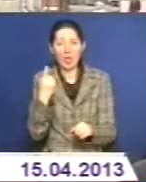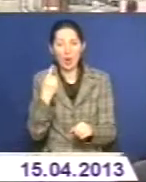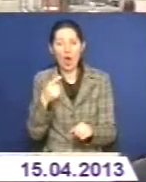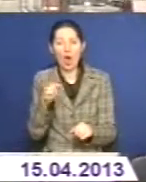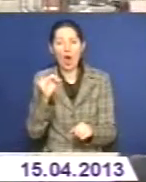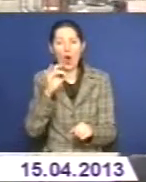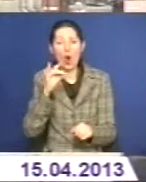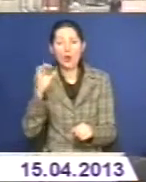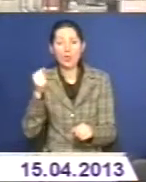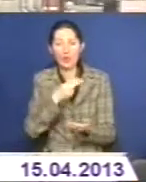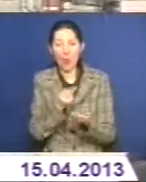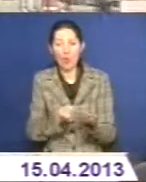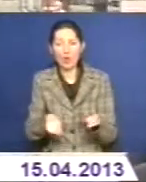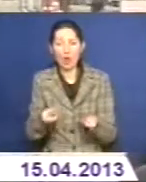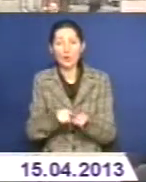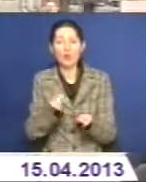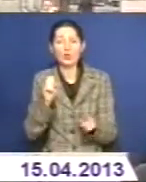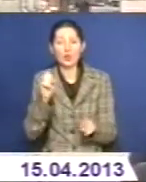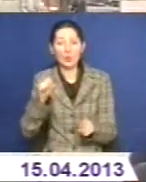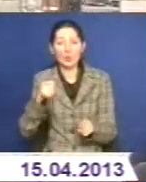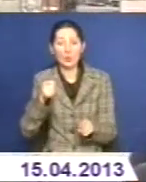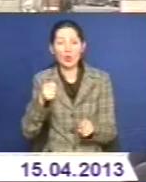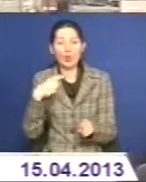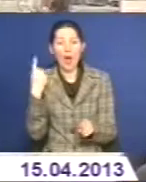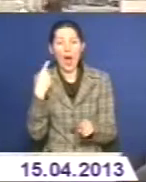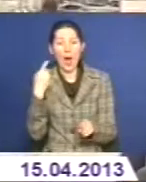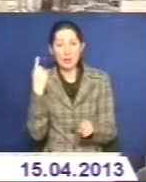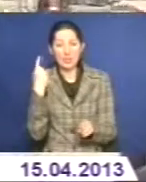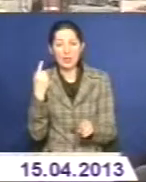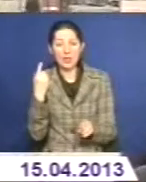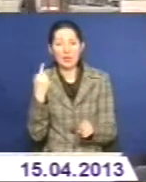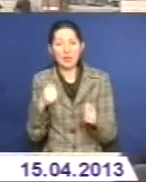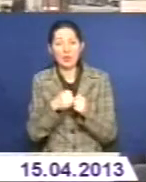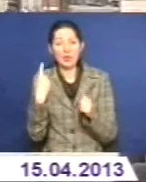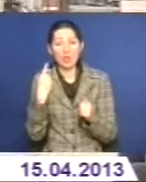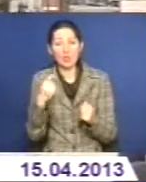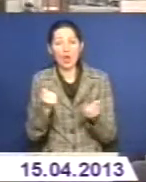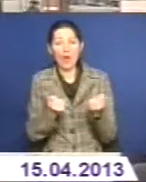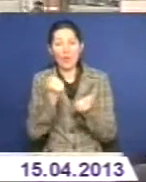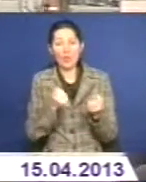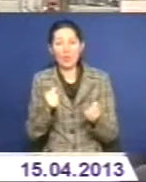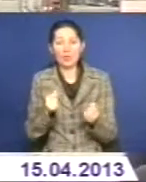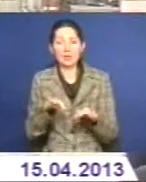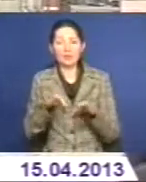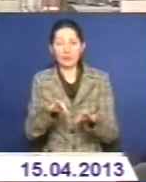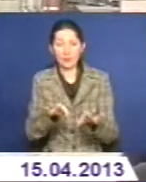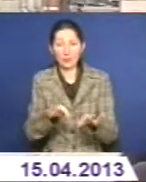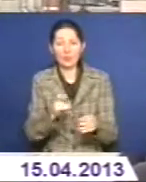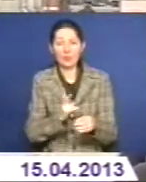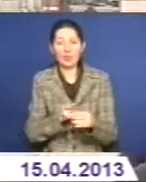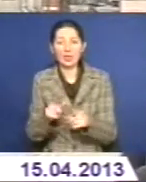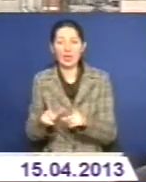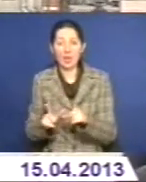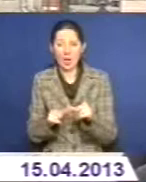оранжевого кольору і також вімкненою аварійною сигналізацією, водій транспортного засобу, який рухається в